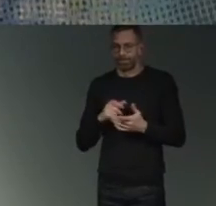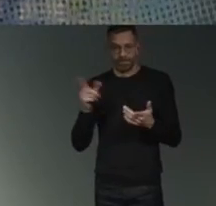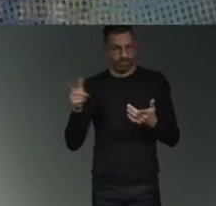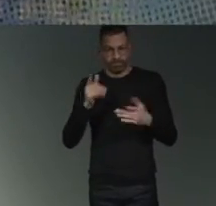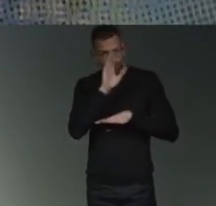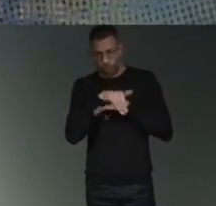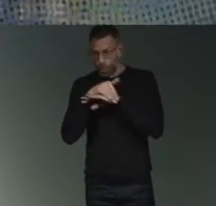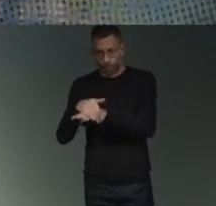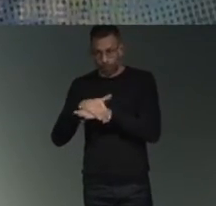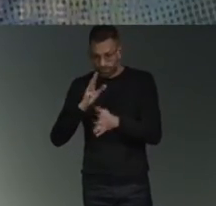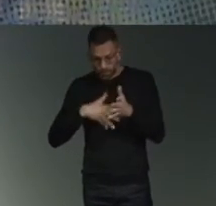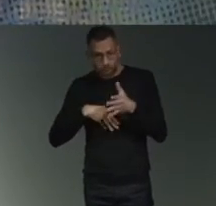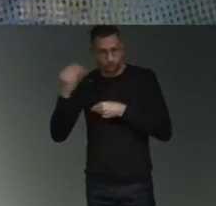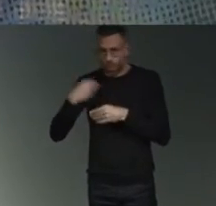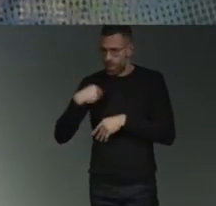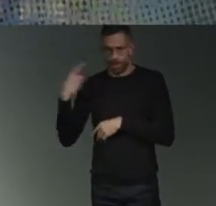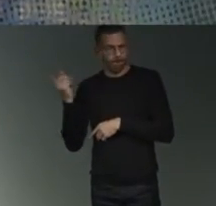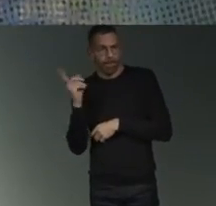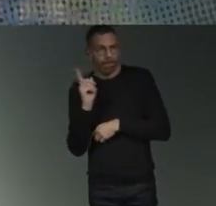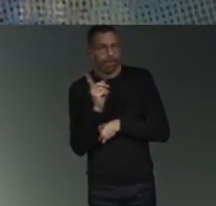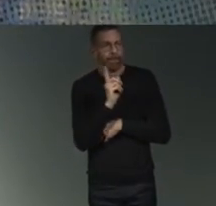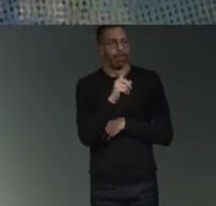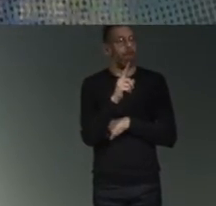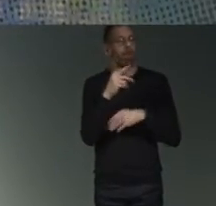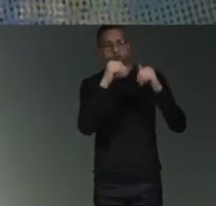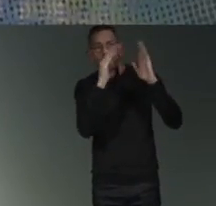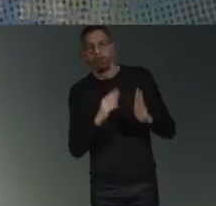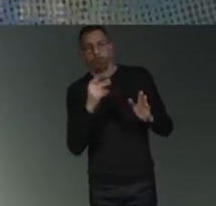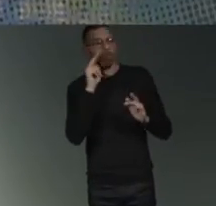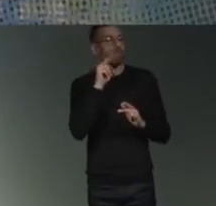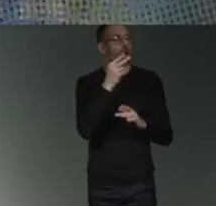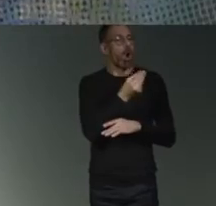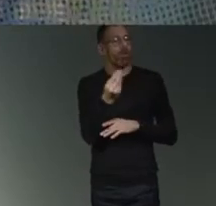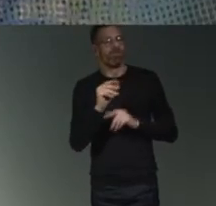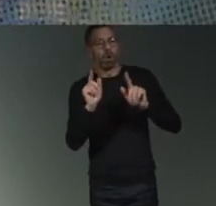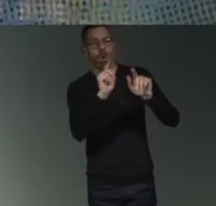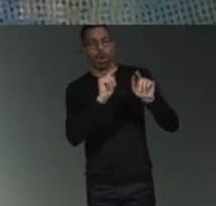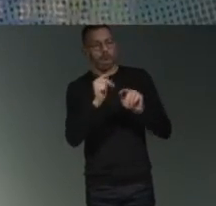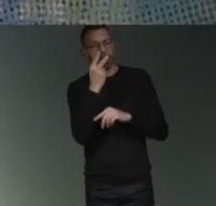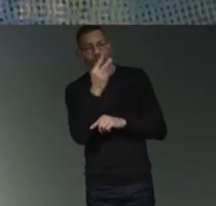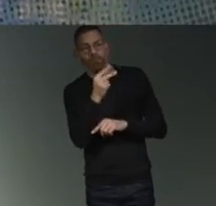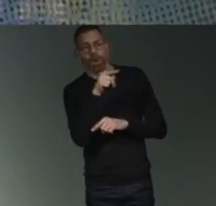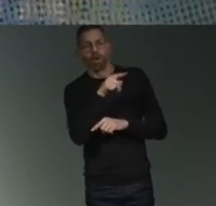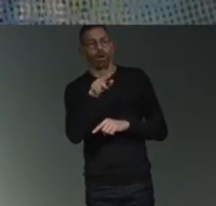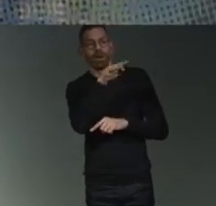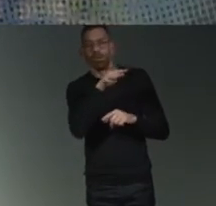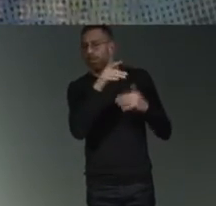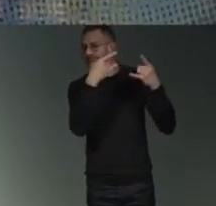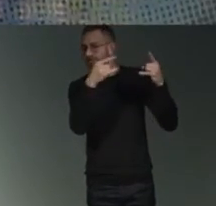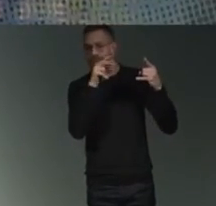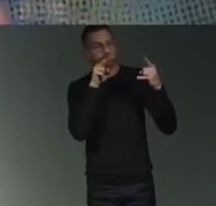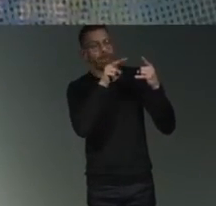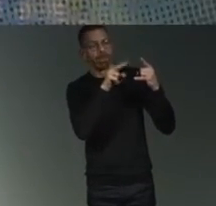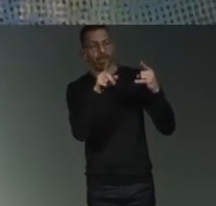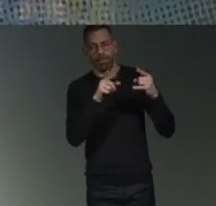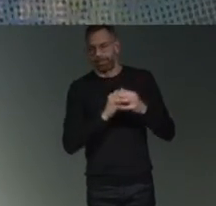la seule façon pour elle d'être en relation avec ses enfants, c'était de les regarder vivre par les fenêtres de